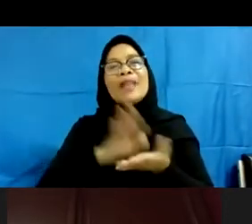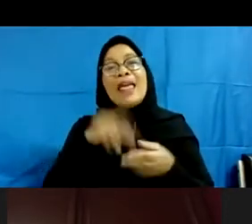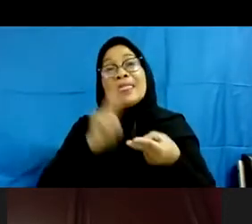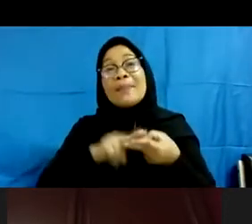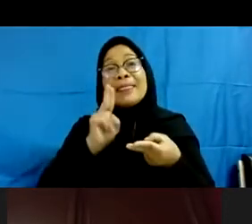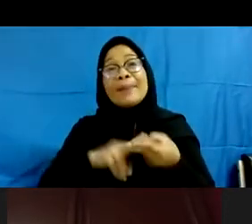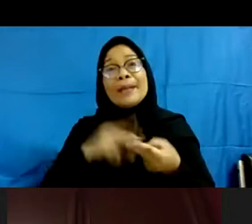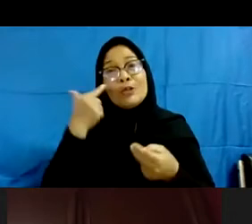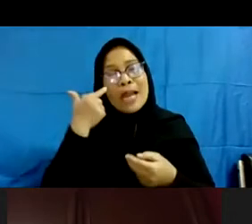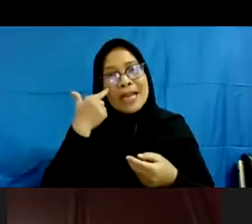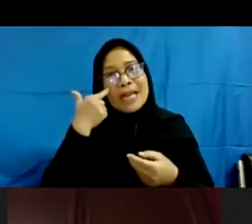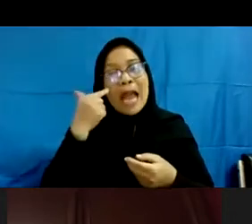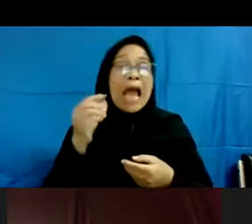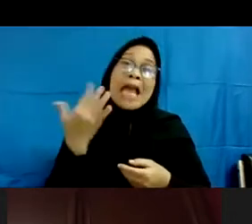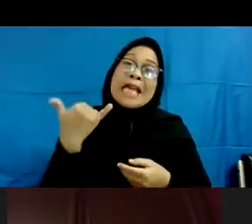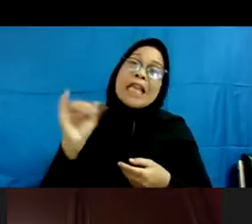ini yang bahkan belum bisa